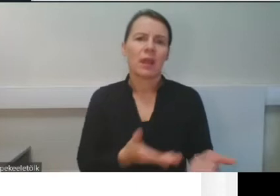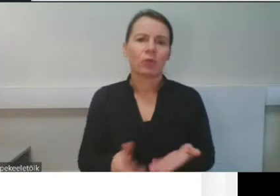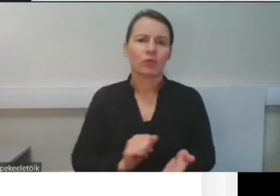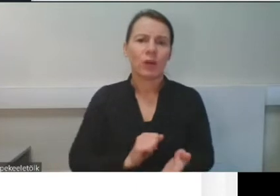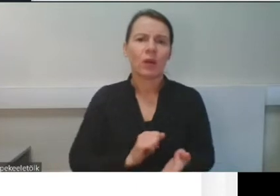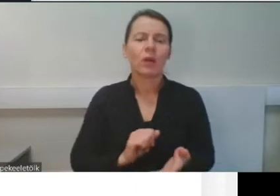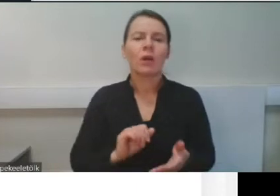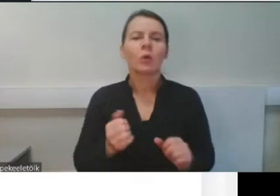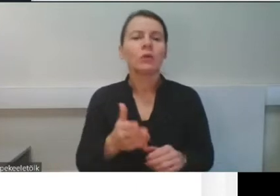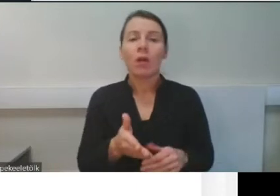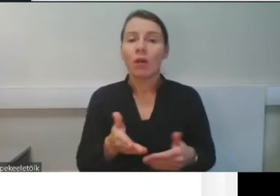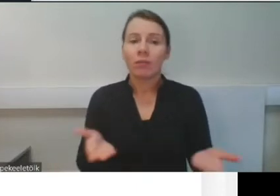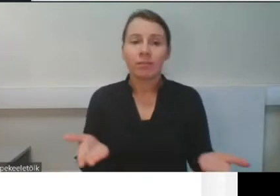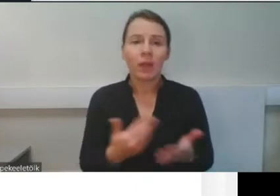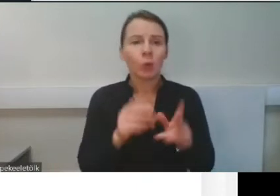toimetulek on